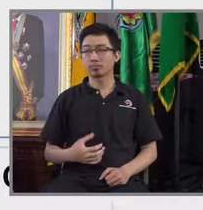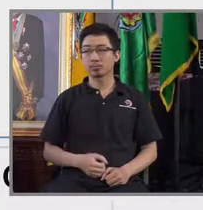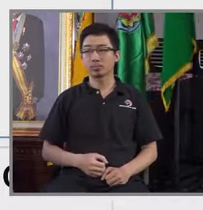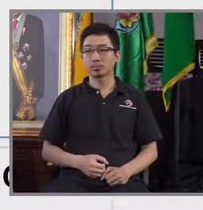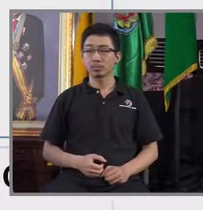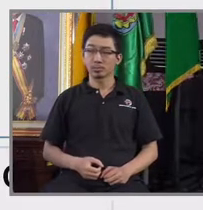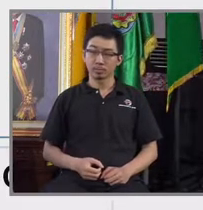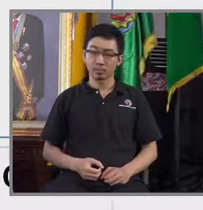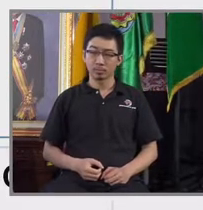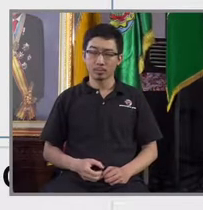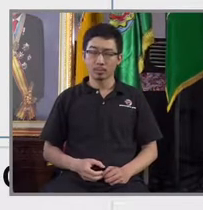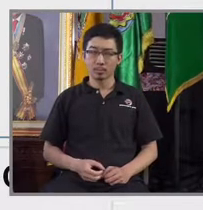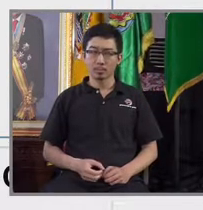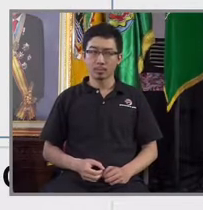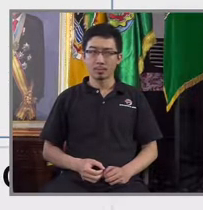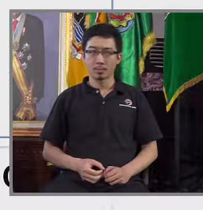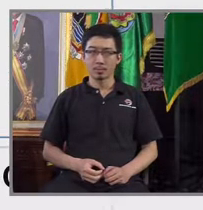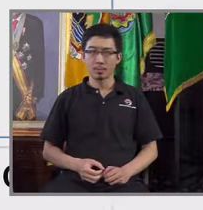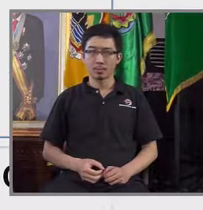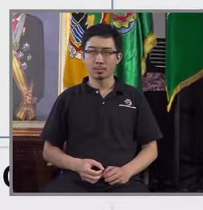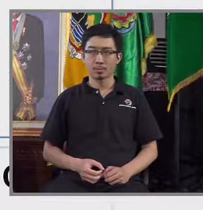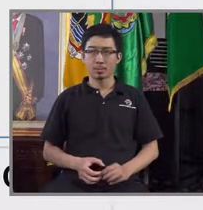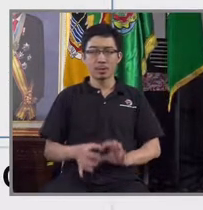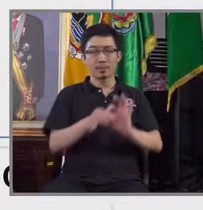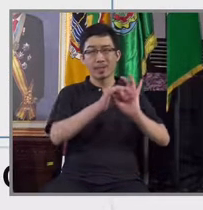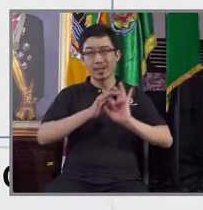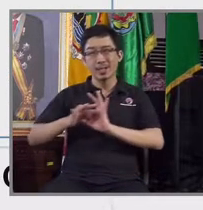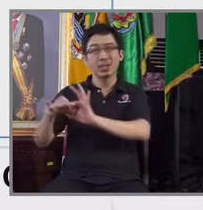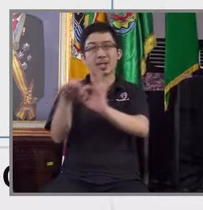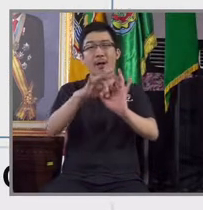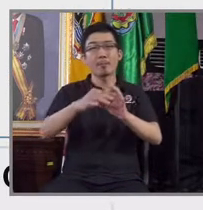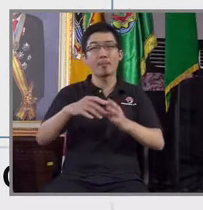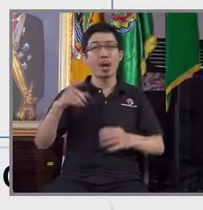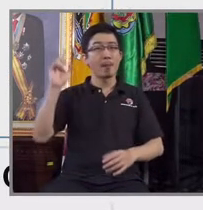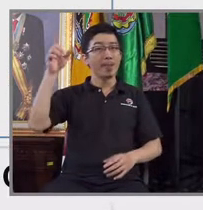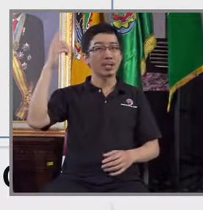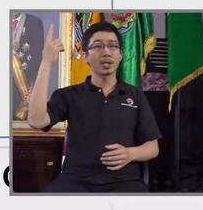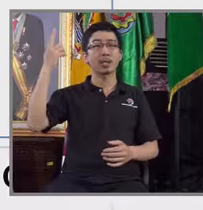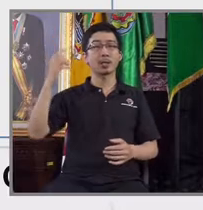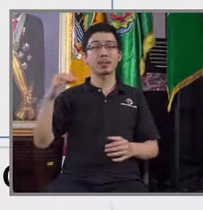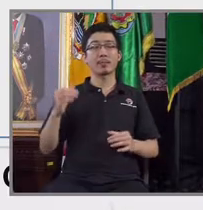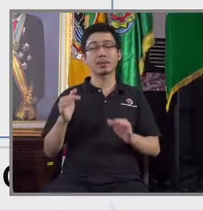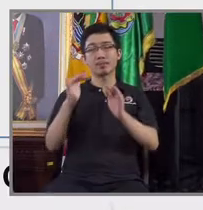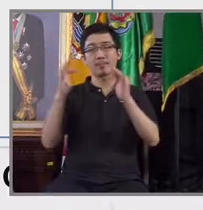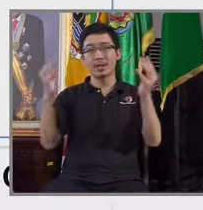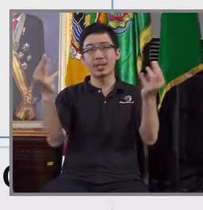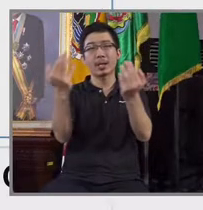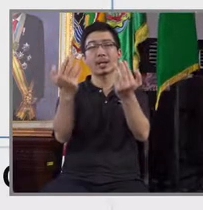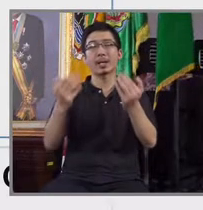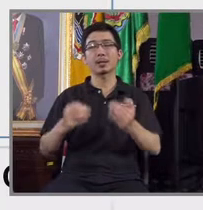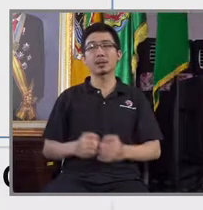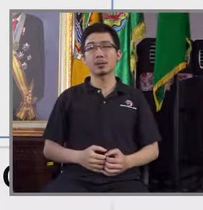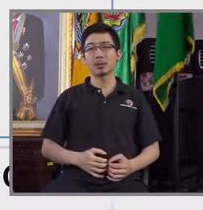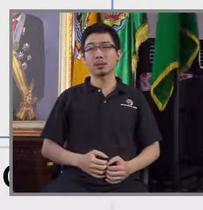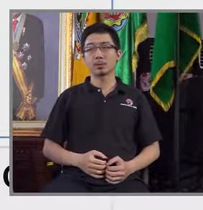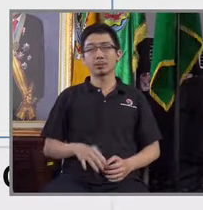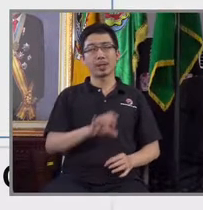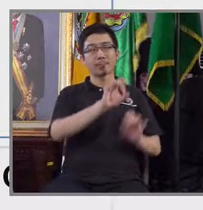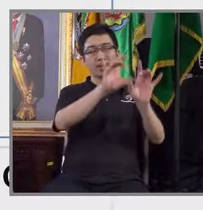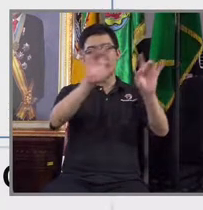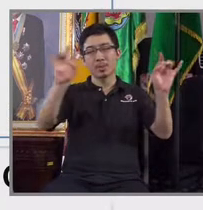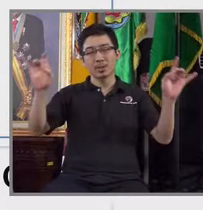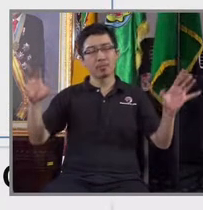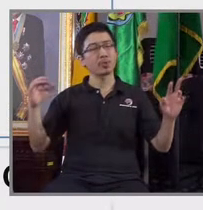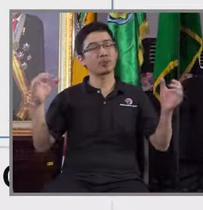masyarakat dan elemen lainnya khusus terhadap penanggulangan rtlh